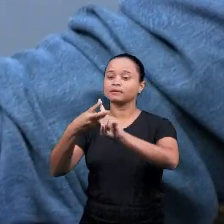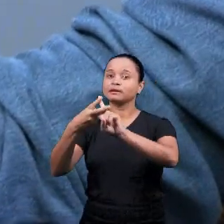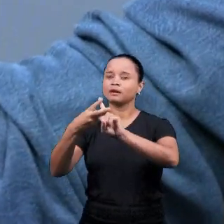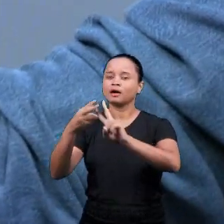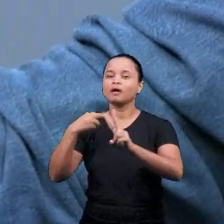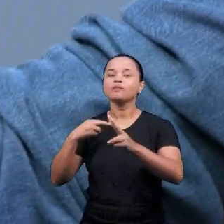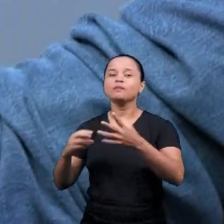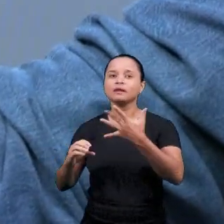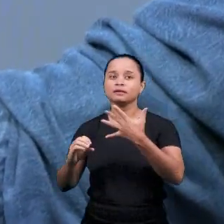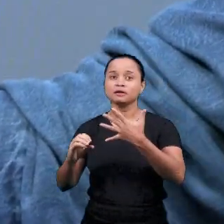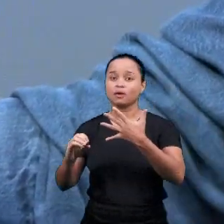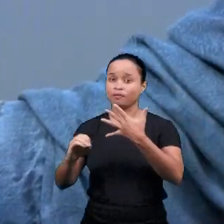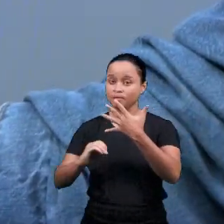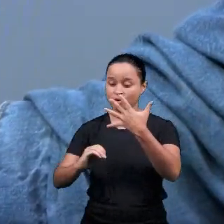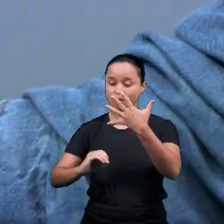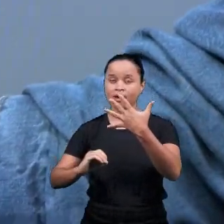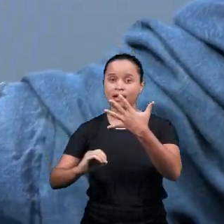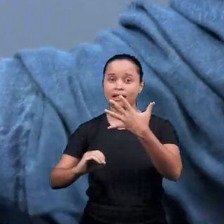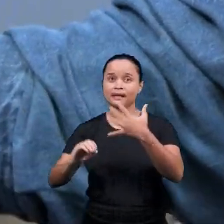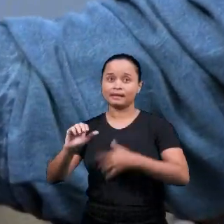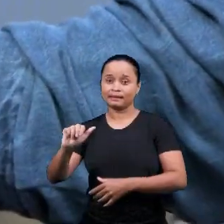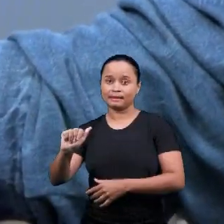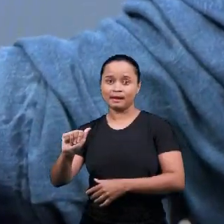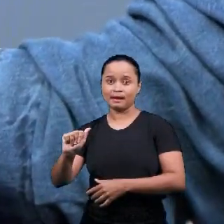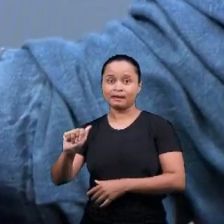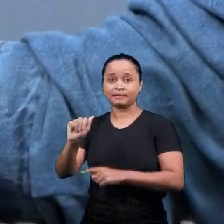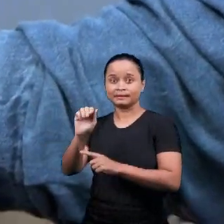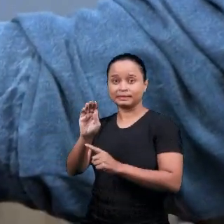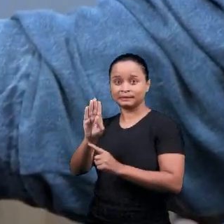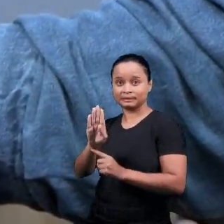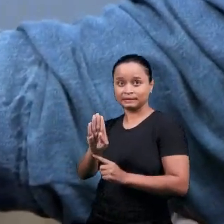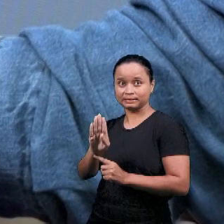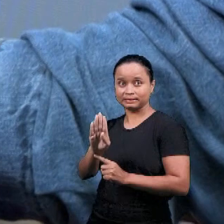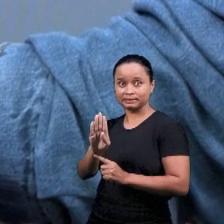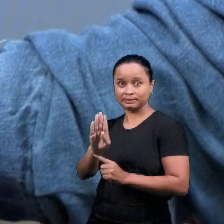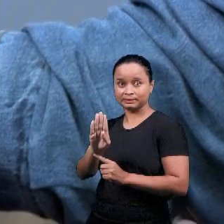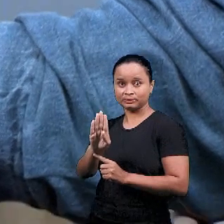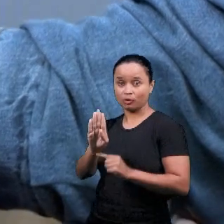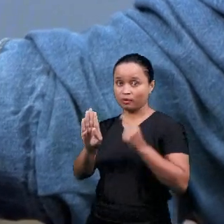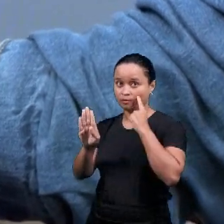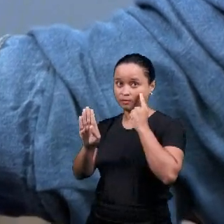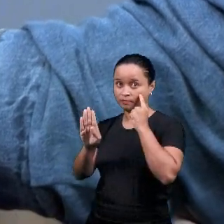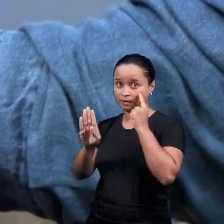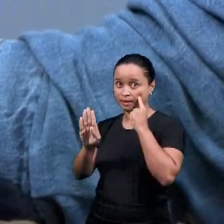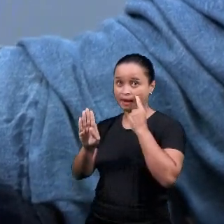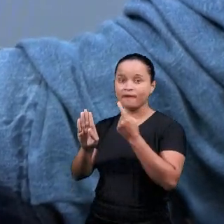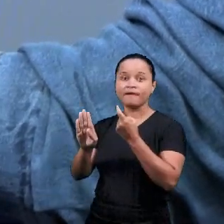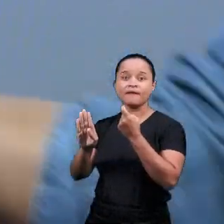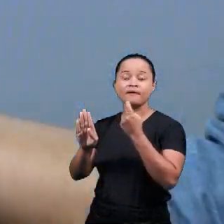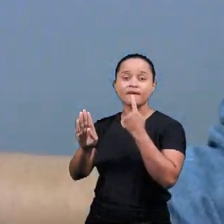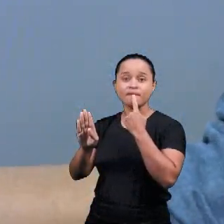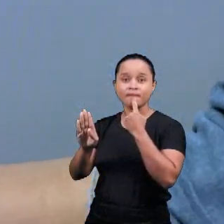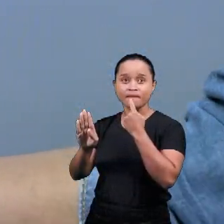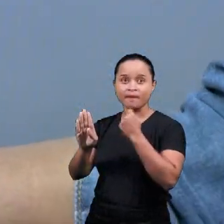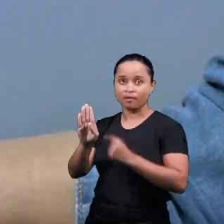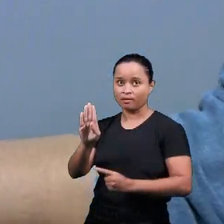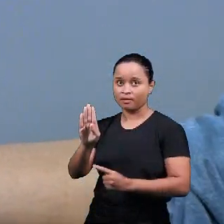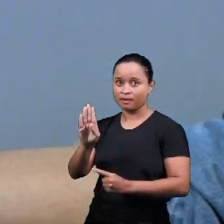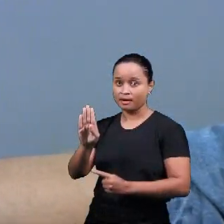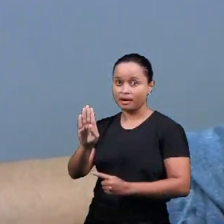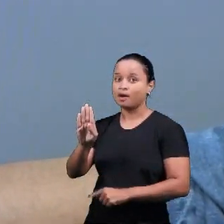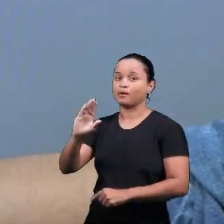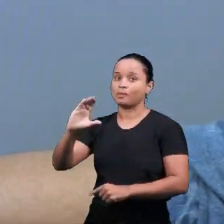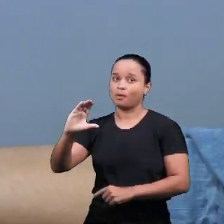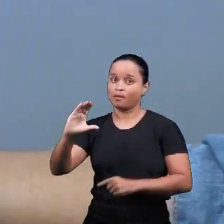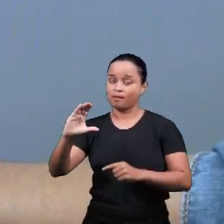La, si, do. Regardez le cercle pour rappeler que est dans la touche